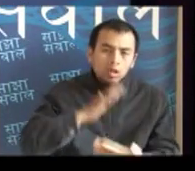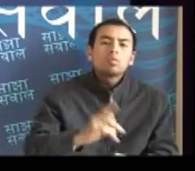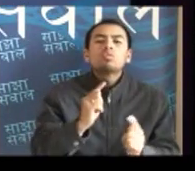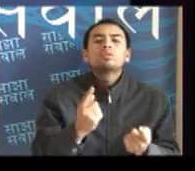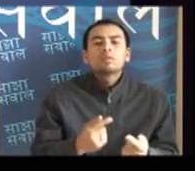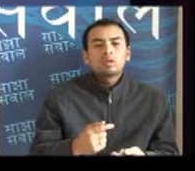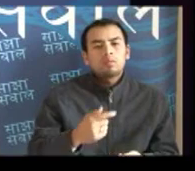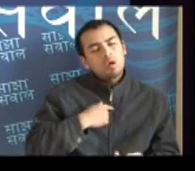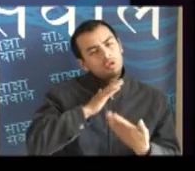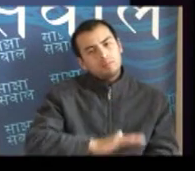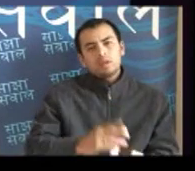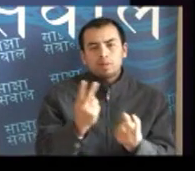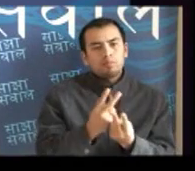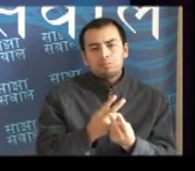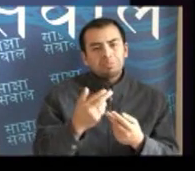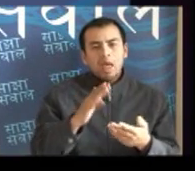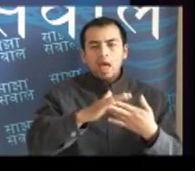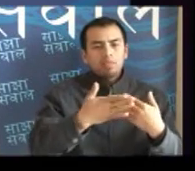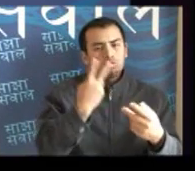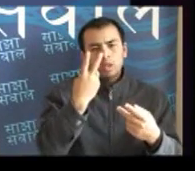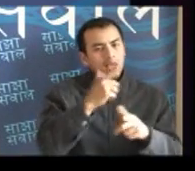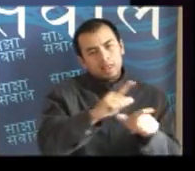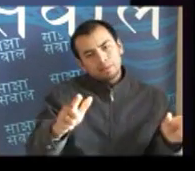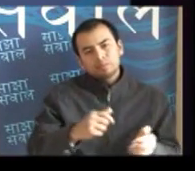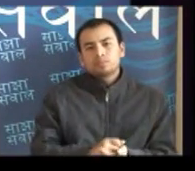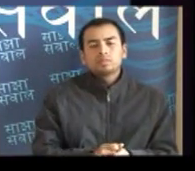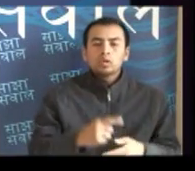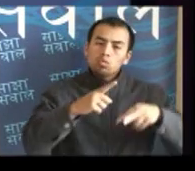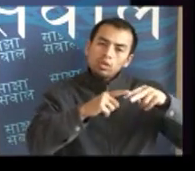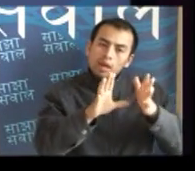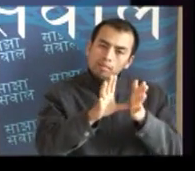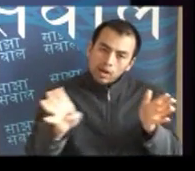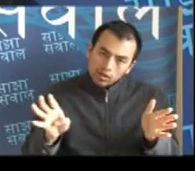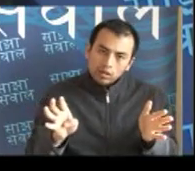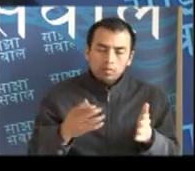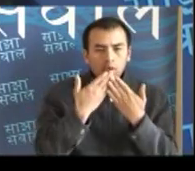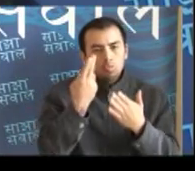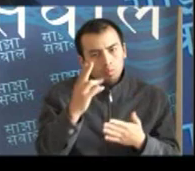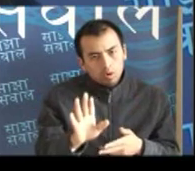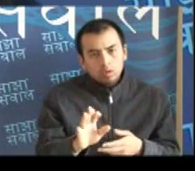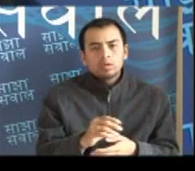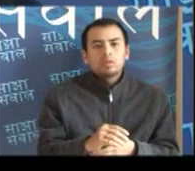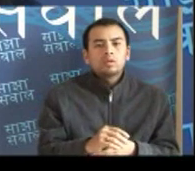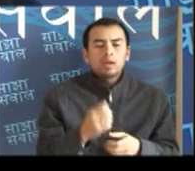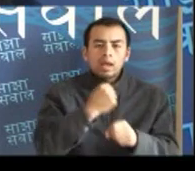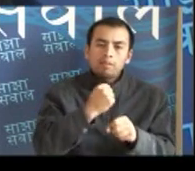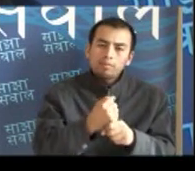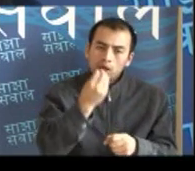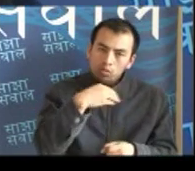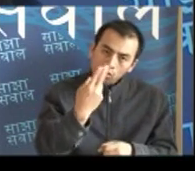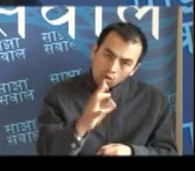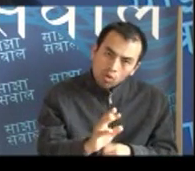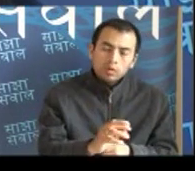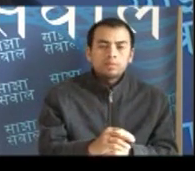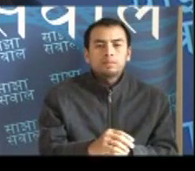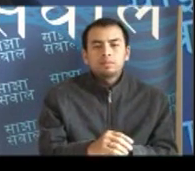कि? हजुर, मेरो जन्मदा नै दुइटै हातमा भएको। ए, खुट्टाकै सहाराले तपाईँ पढ्नुभयो, जागिरसम्म खाँदै हुनुहुन्छ